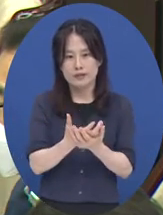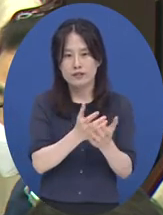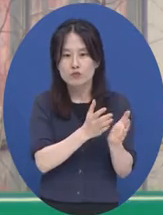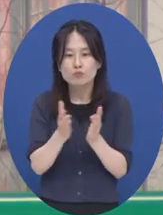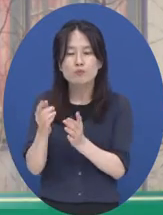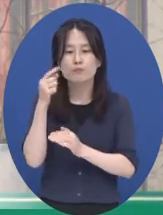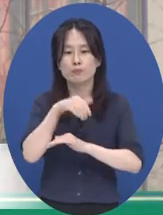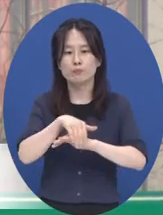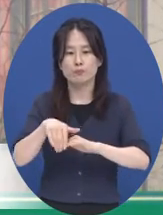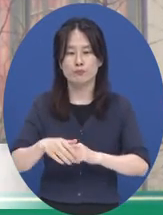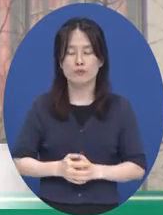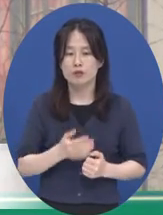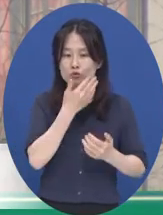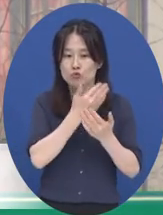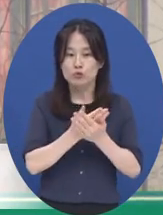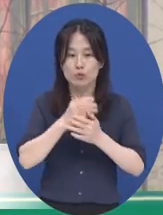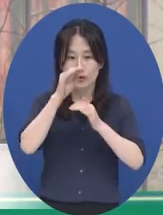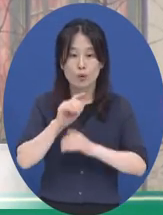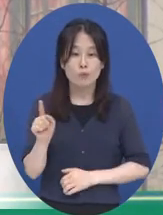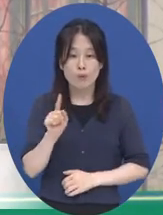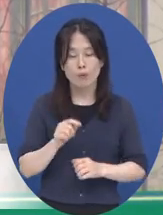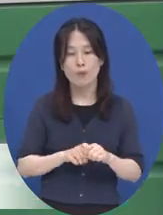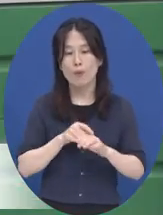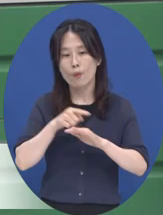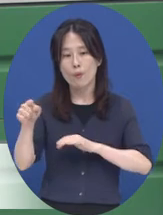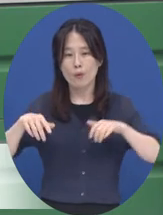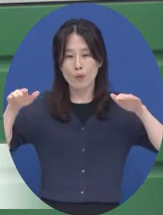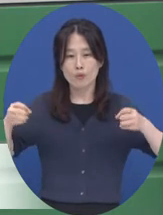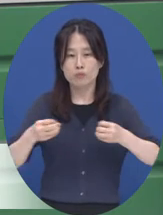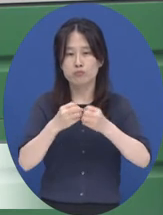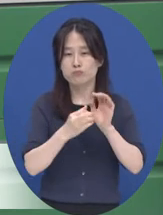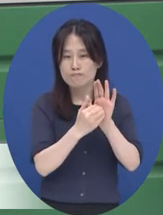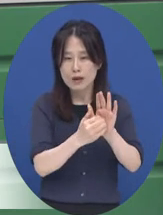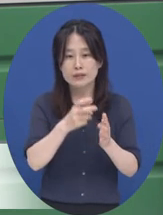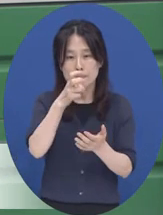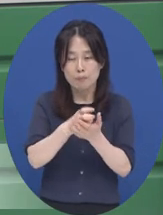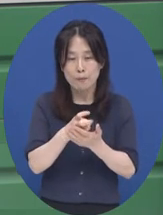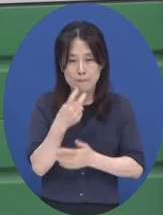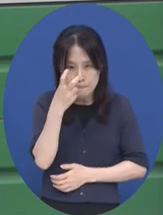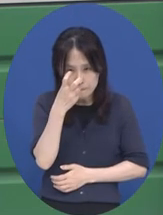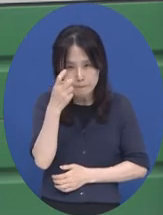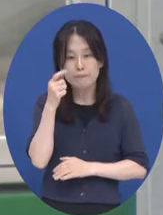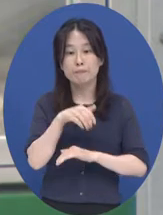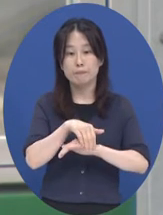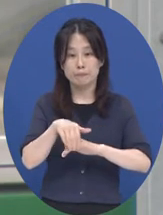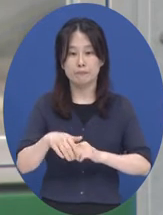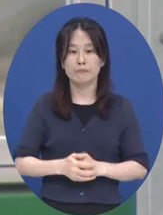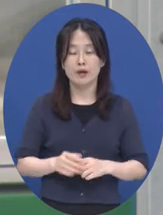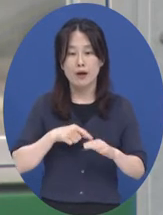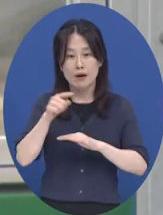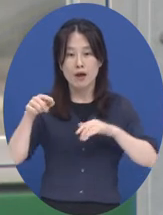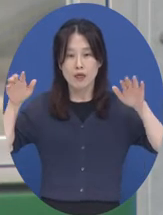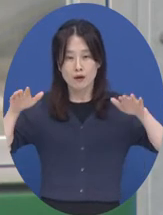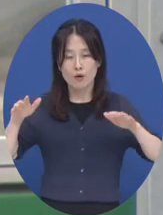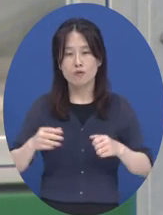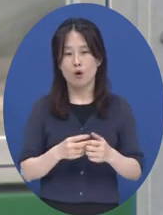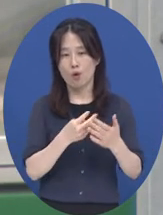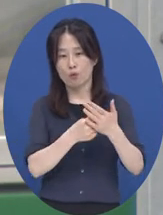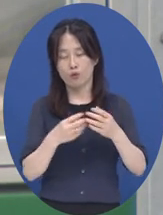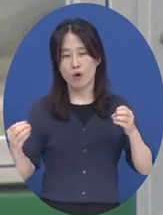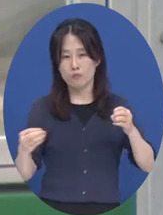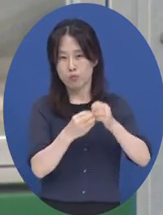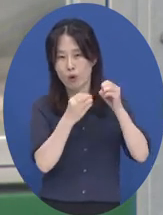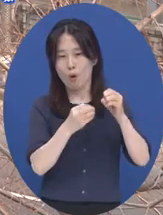처리됩니다. 주요 안건을 살펴보면 경기도 야생조류 충돌 예방 조례안이 심의됩니다. 야생조류가 건물 유리창이나